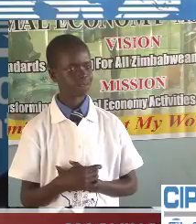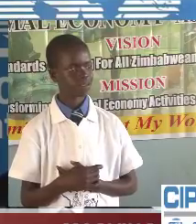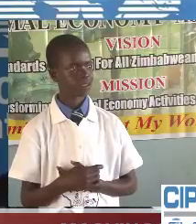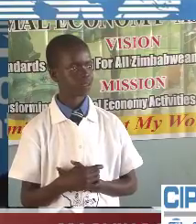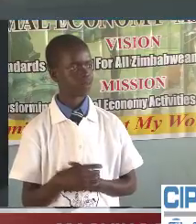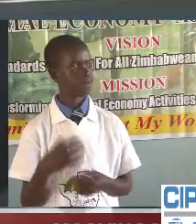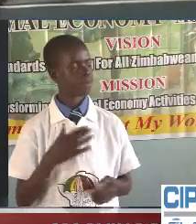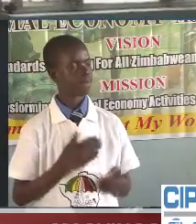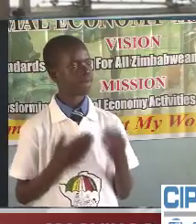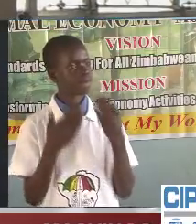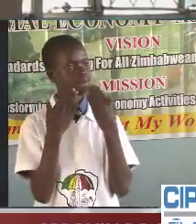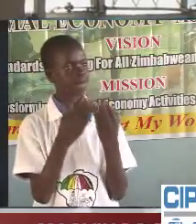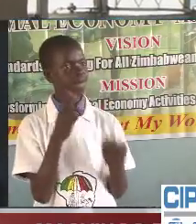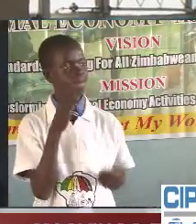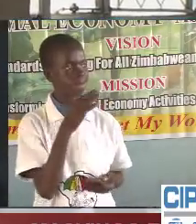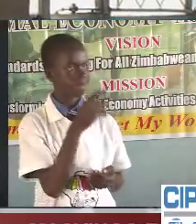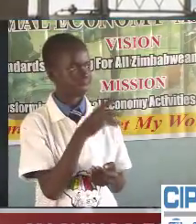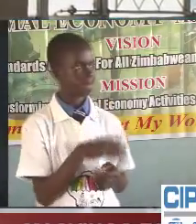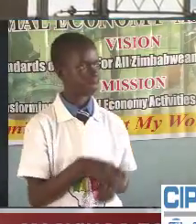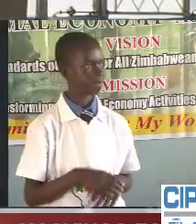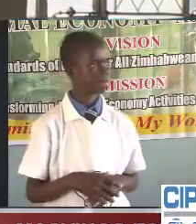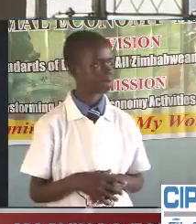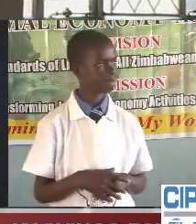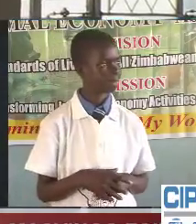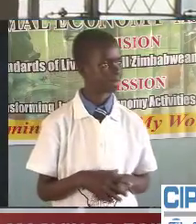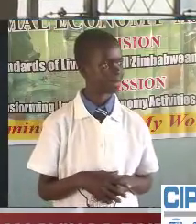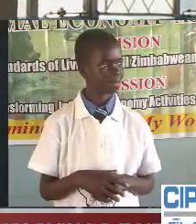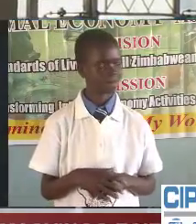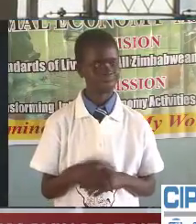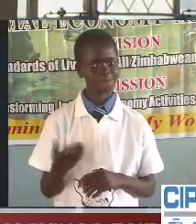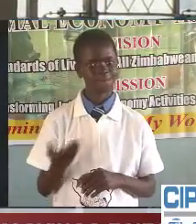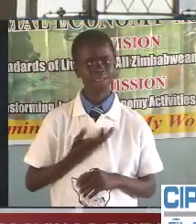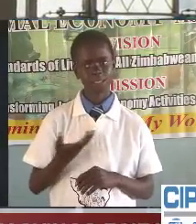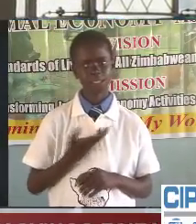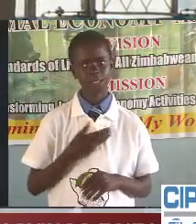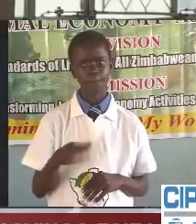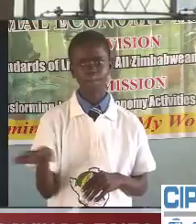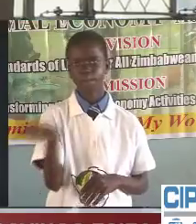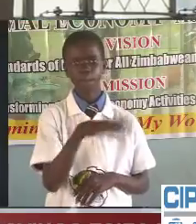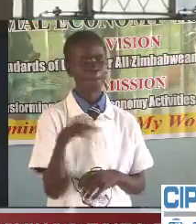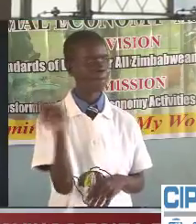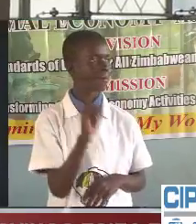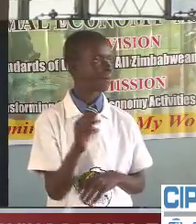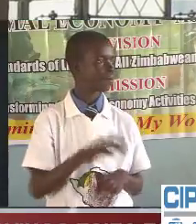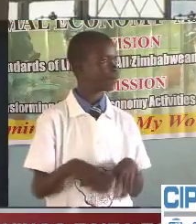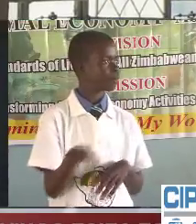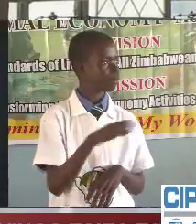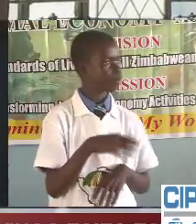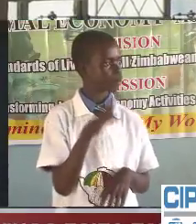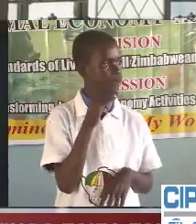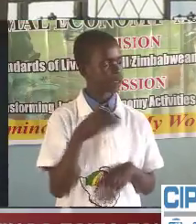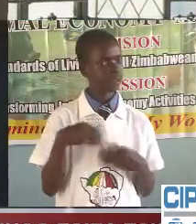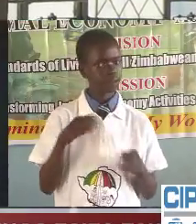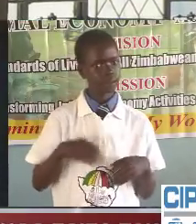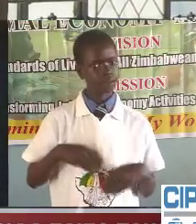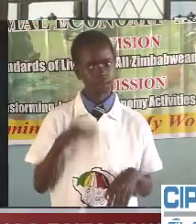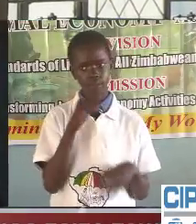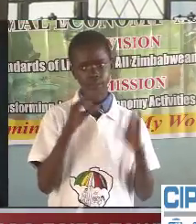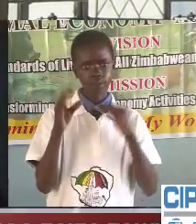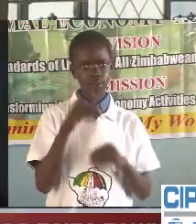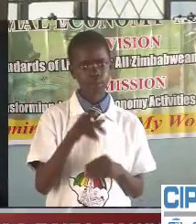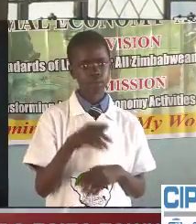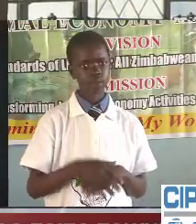Ndoda kutenda aspiring member of parliament weMasvingo Urban nenyaya vanga vachitaura.